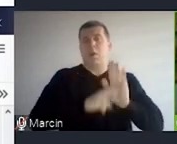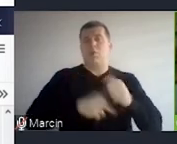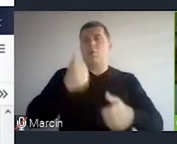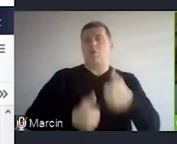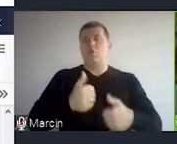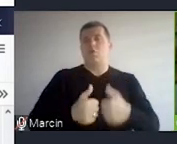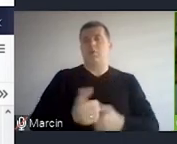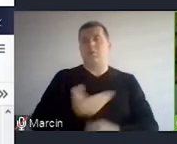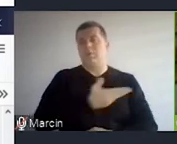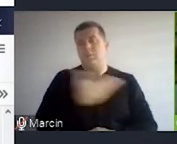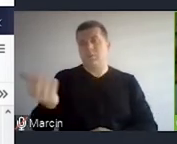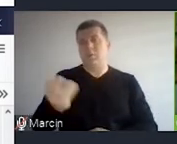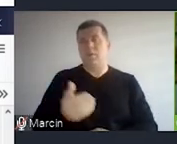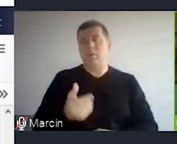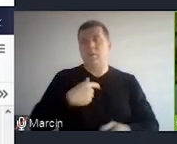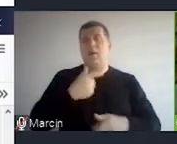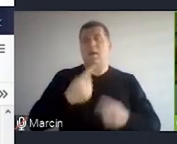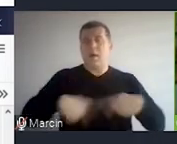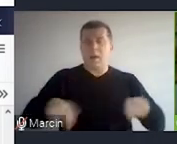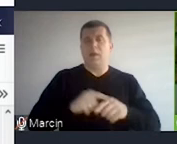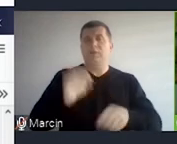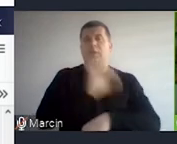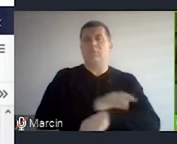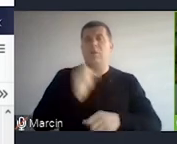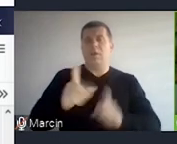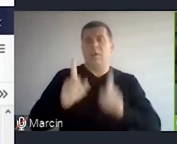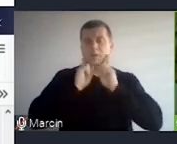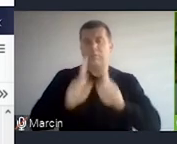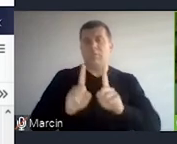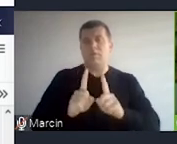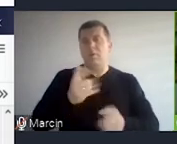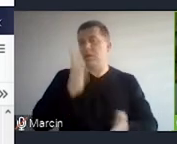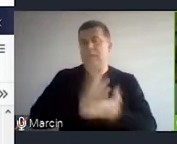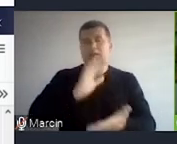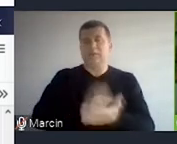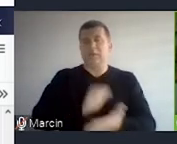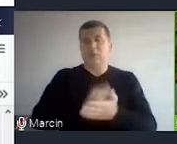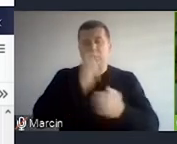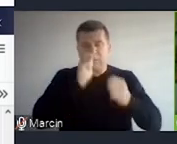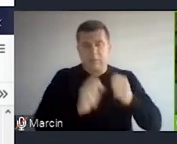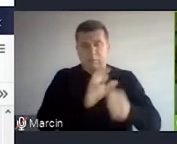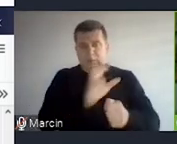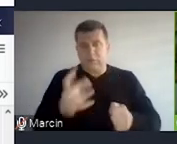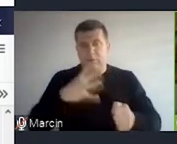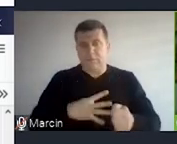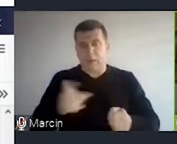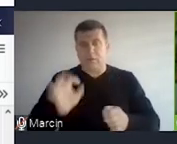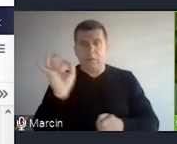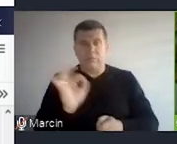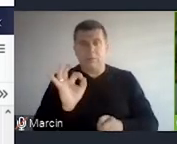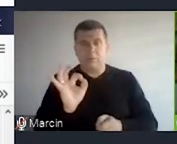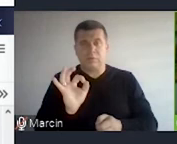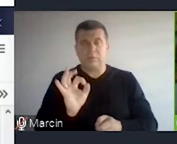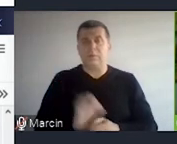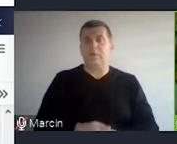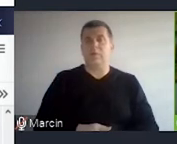konkursu. Państwo w fazie realizacji projektu tak naprawdę już tylko zajmujecie się sprawdzeniem, czy ta wartość procentowa, czy